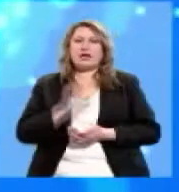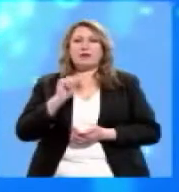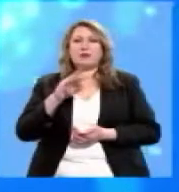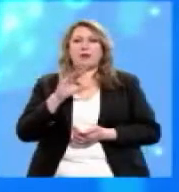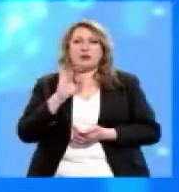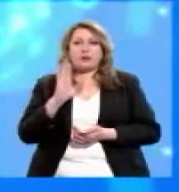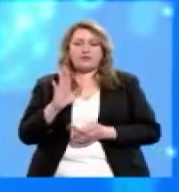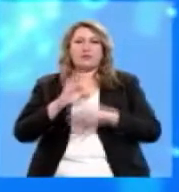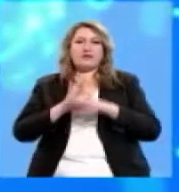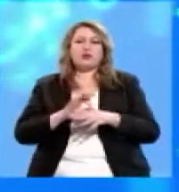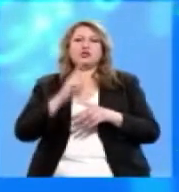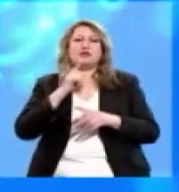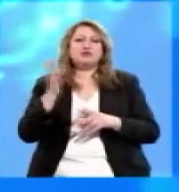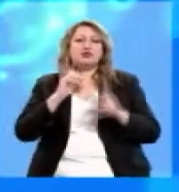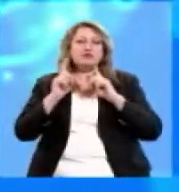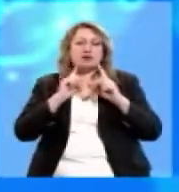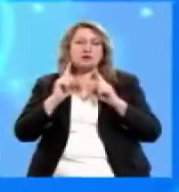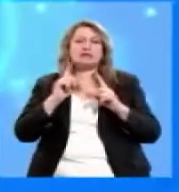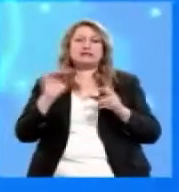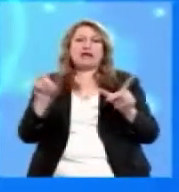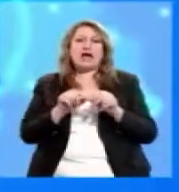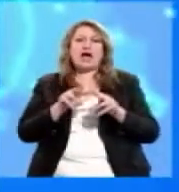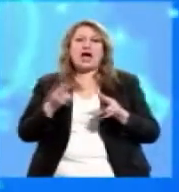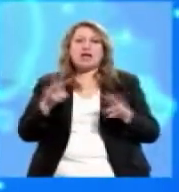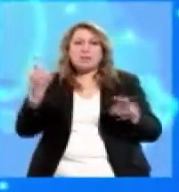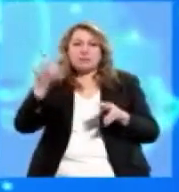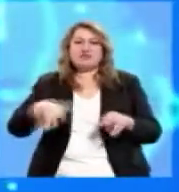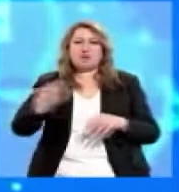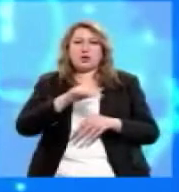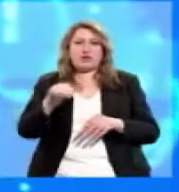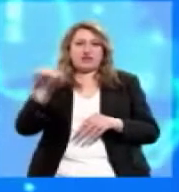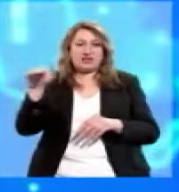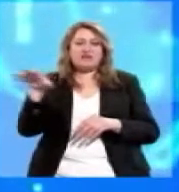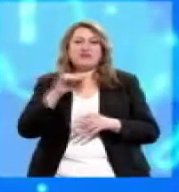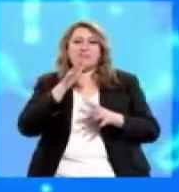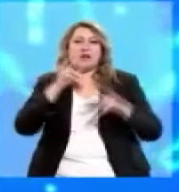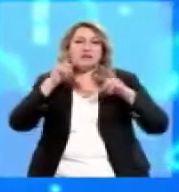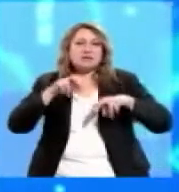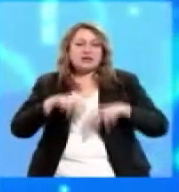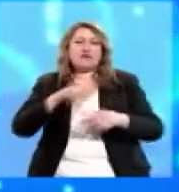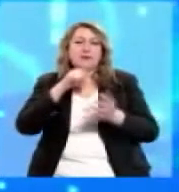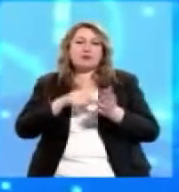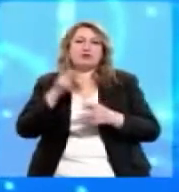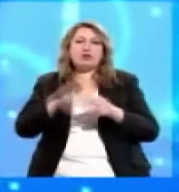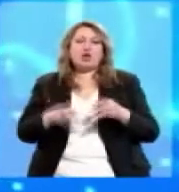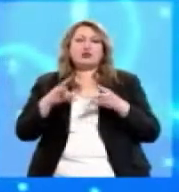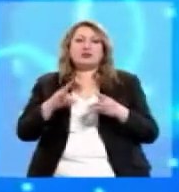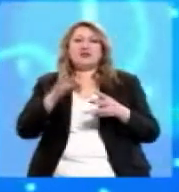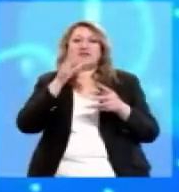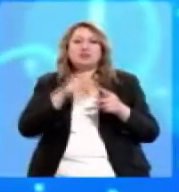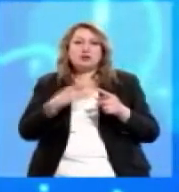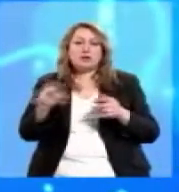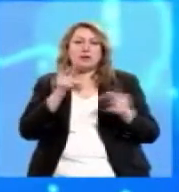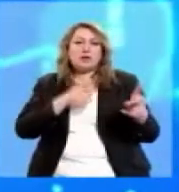Архимед Мухамбетов провел селекторное совещание с акимами всех уровней, в ходе которого рассмотрели вопрос завершения отопительного